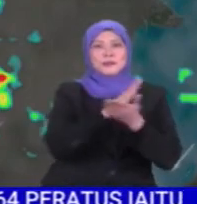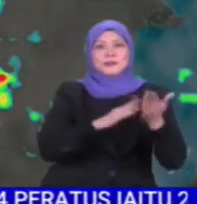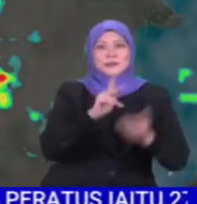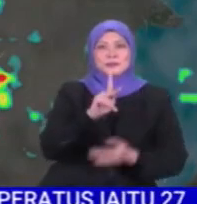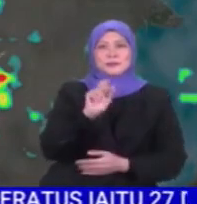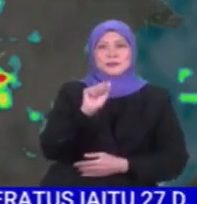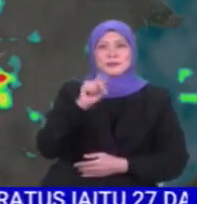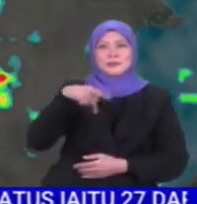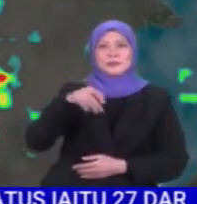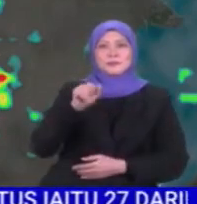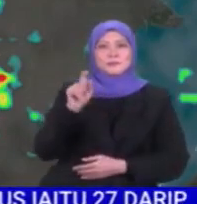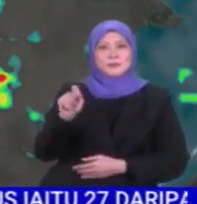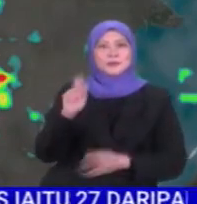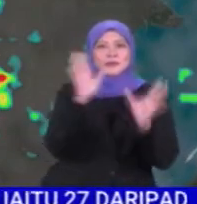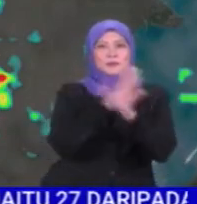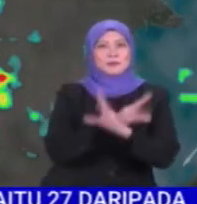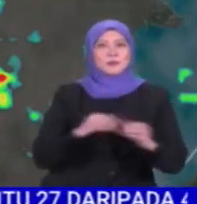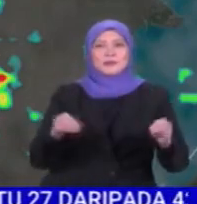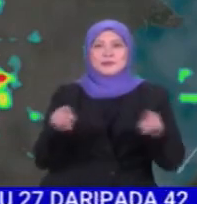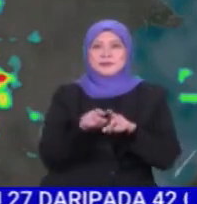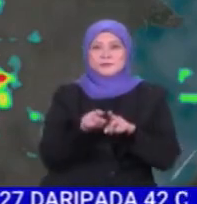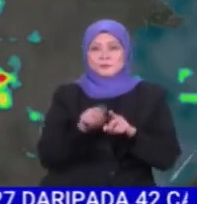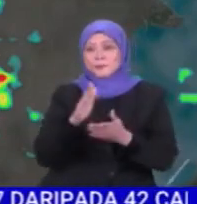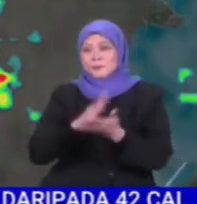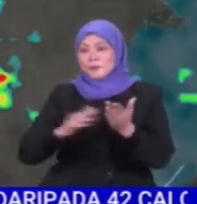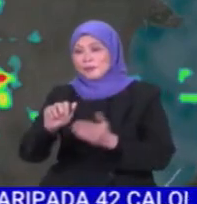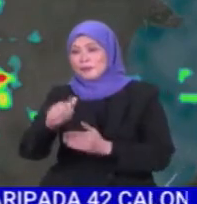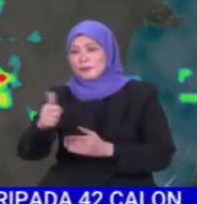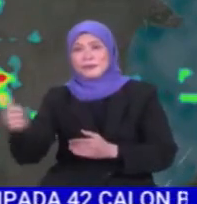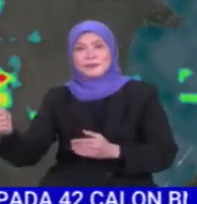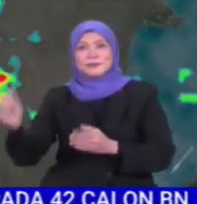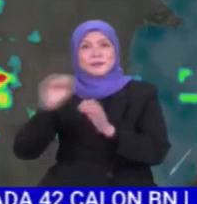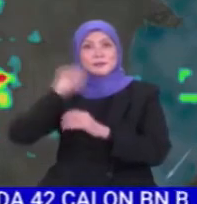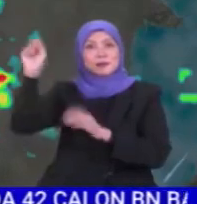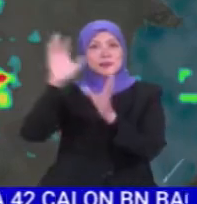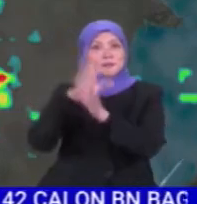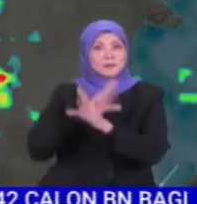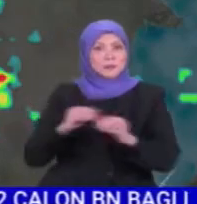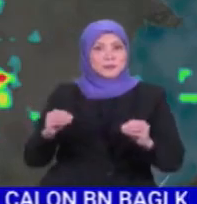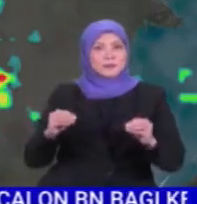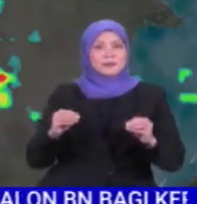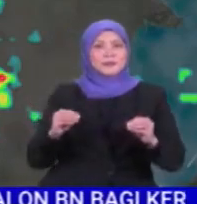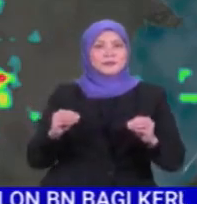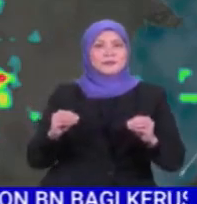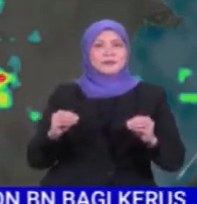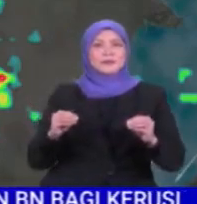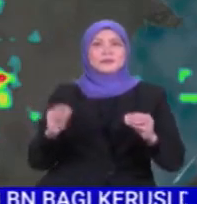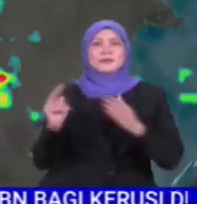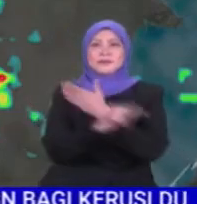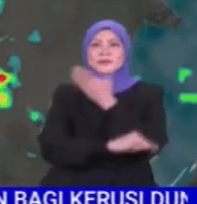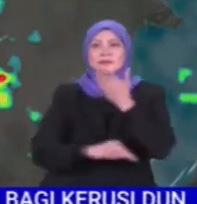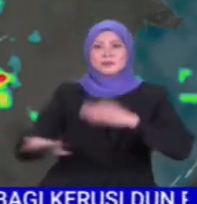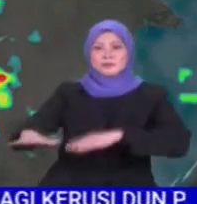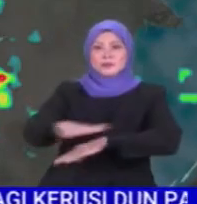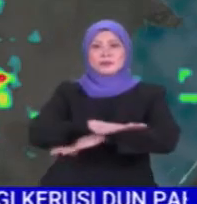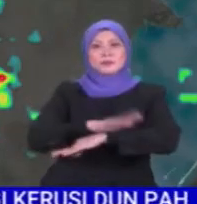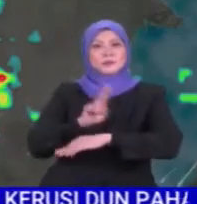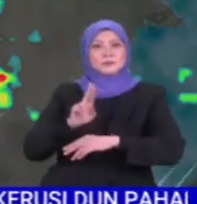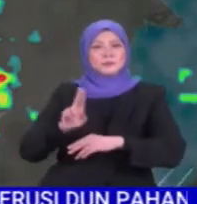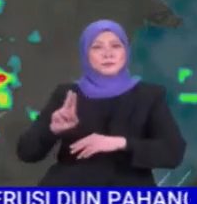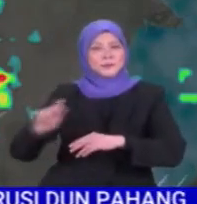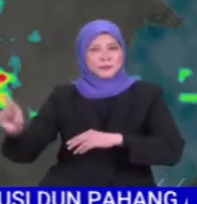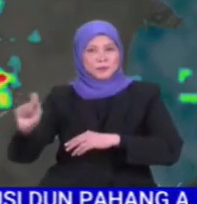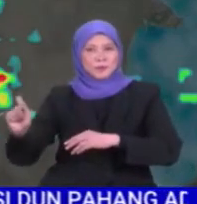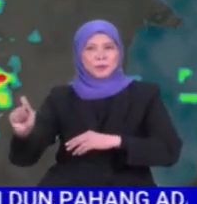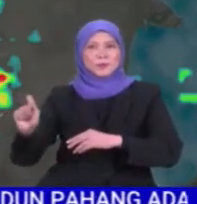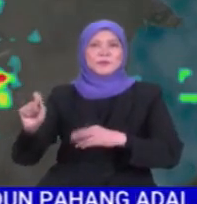di negeri Sarawak. InsyaAllah di bahagian-bahagian lain, di bahagian lain di Sabah, Sarawak serta di negeri-negeri pantai timur utara di